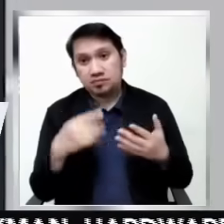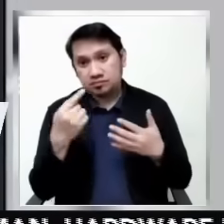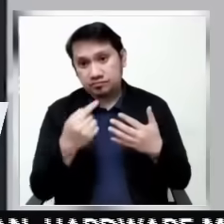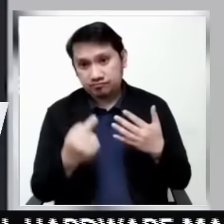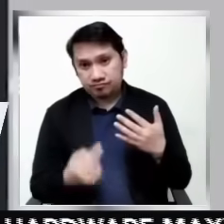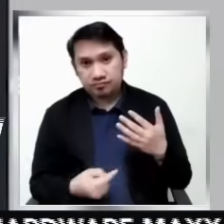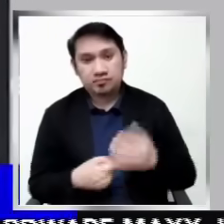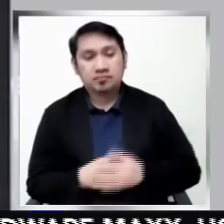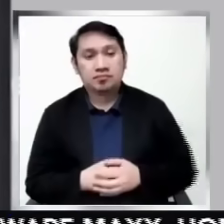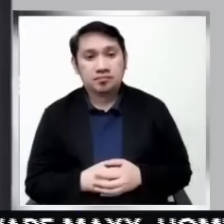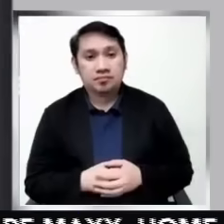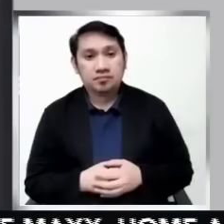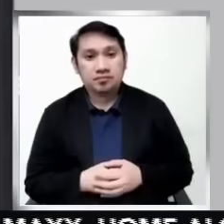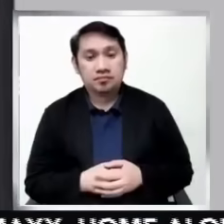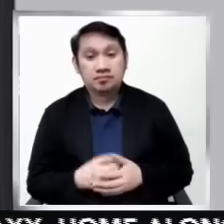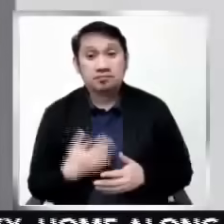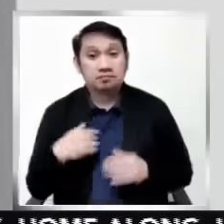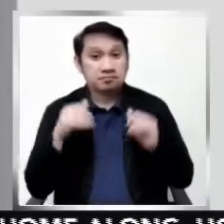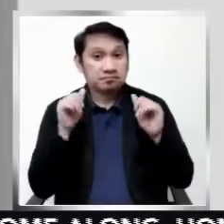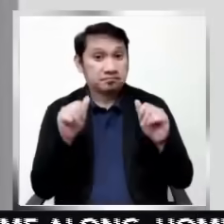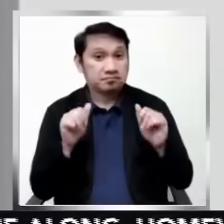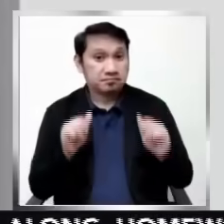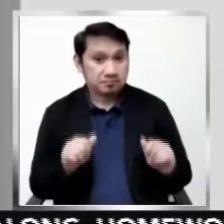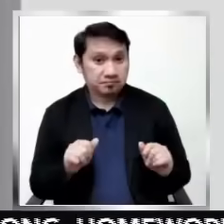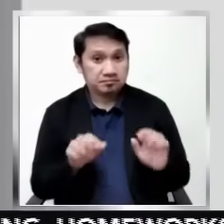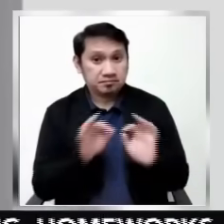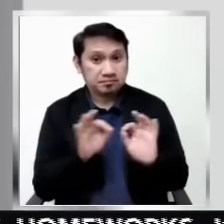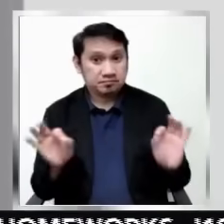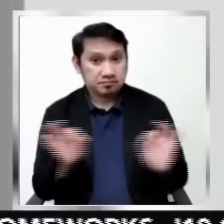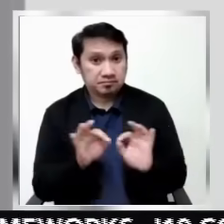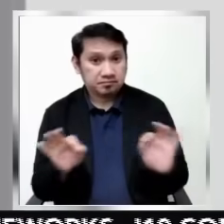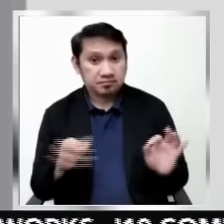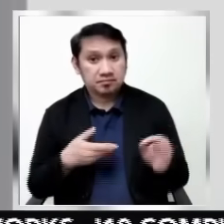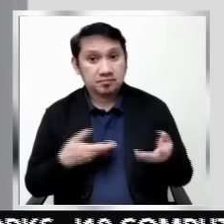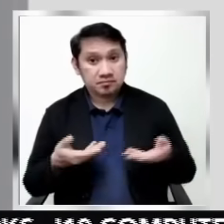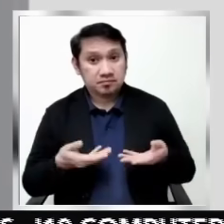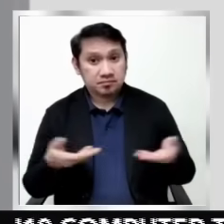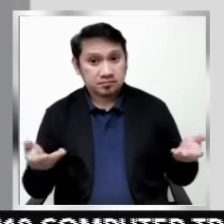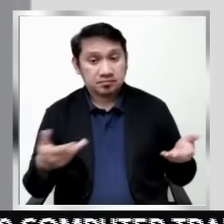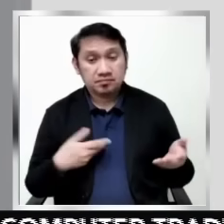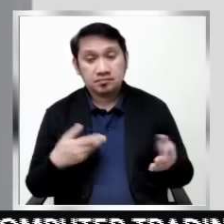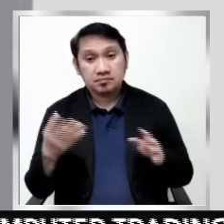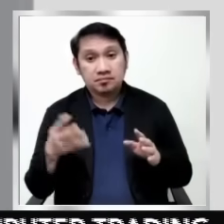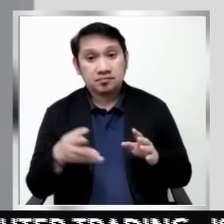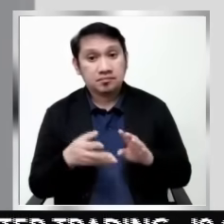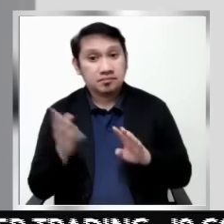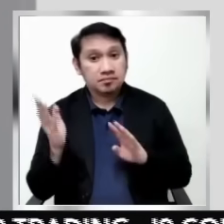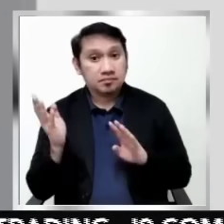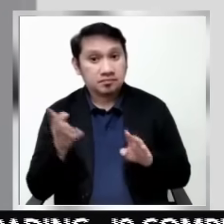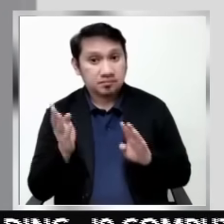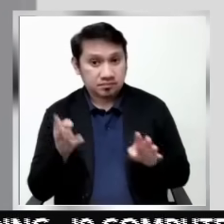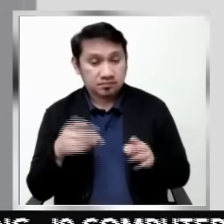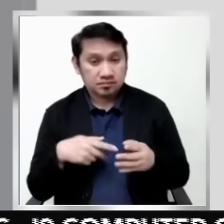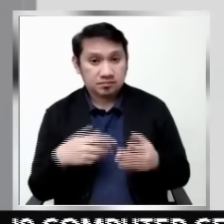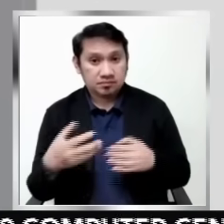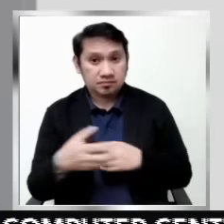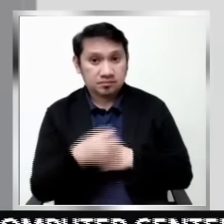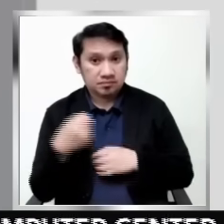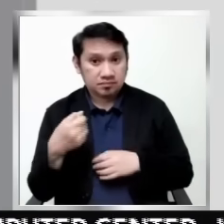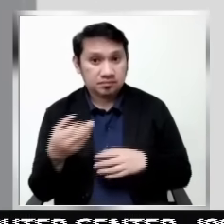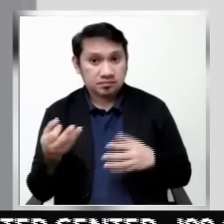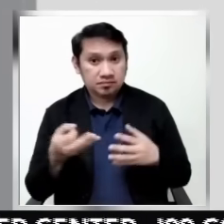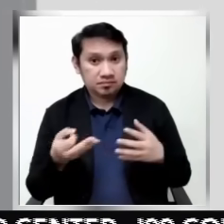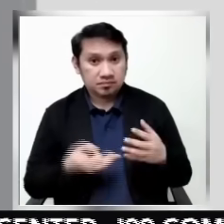Sa Telegram post, pati sa caption ng video, may paanyaya na i-download ng iba ang mga ninakaw na files. May tila pangungutsa pa